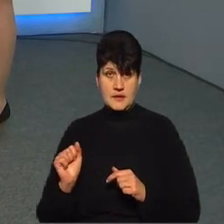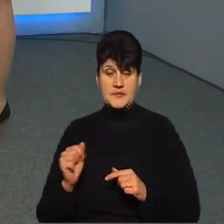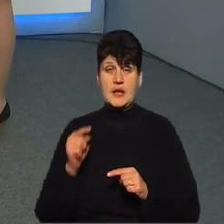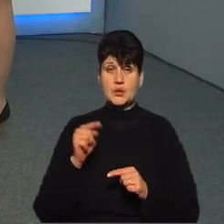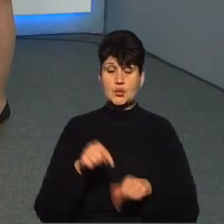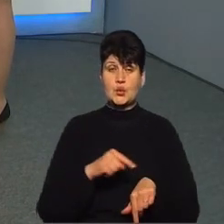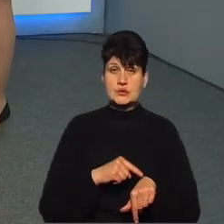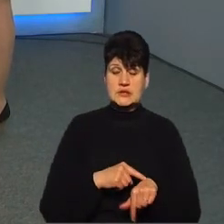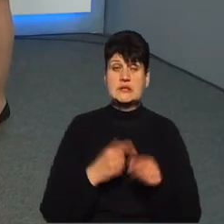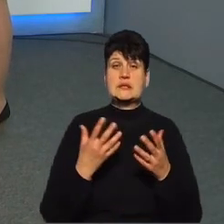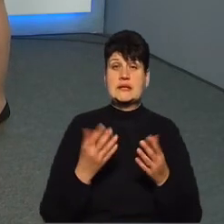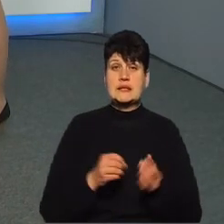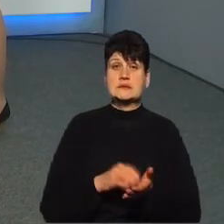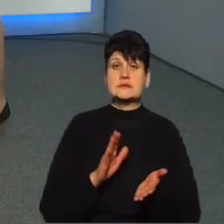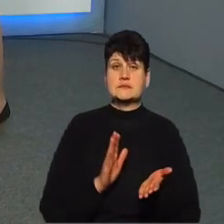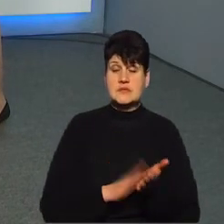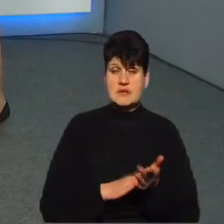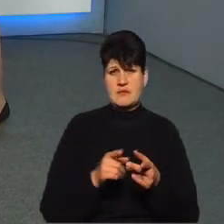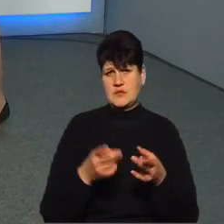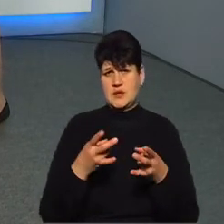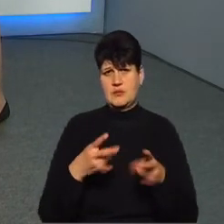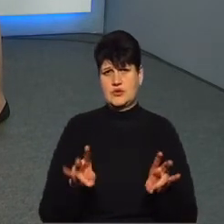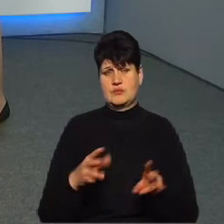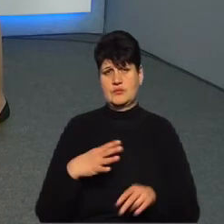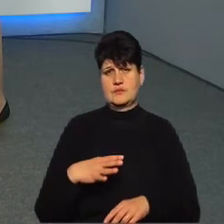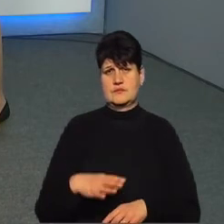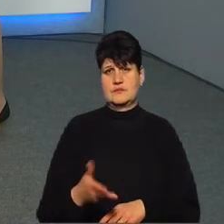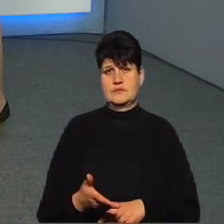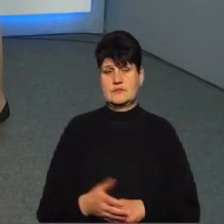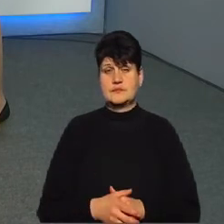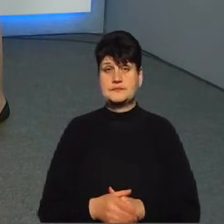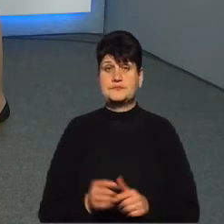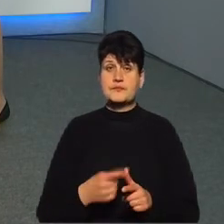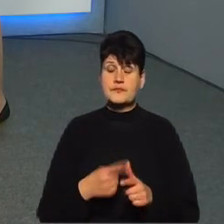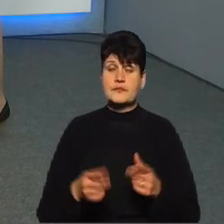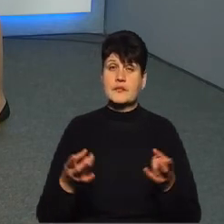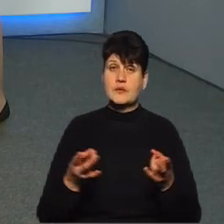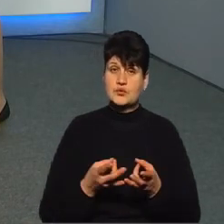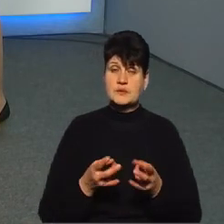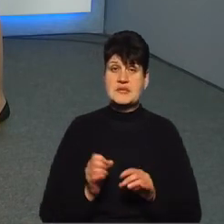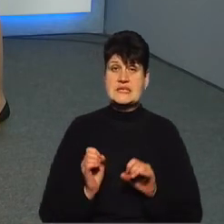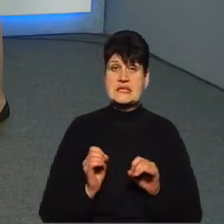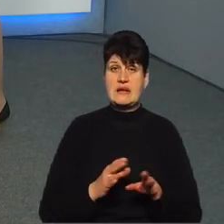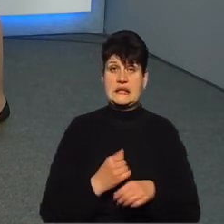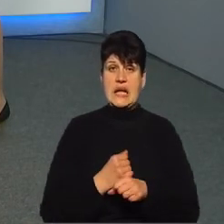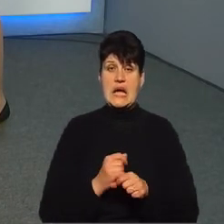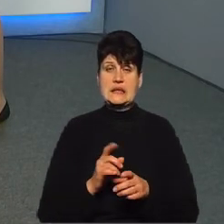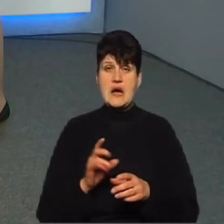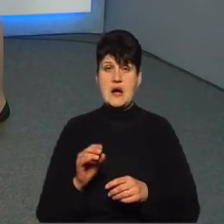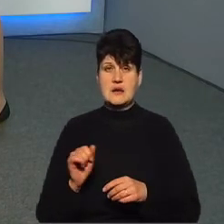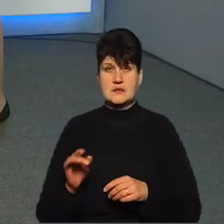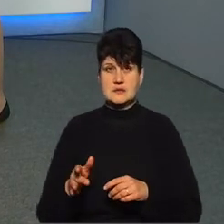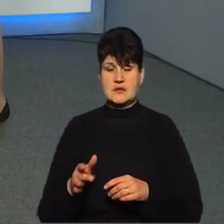онлайн записали, і вам не потрібно взагалі очікувати. Чи потрібні якісь здавати аналізи вагітній перед тим,